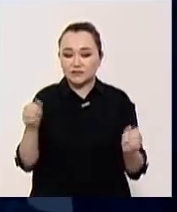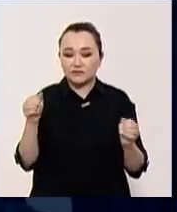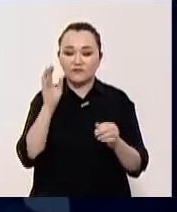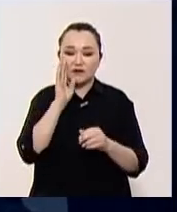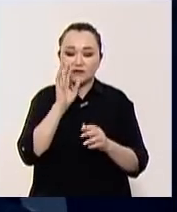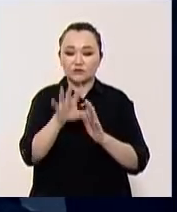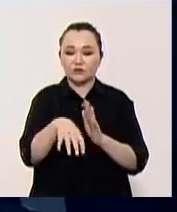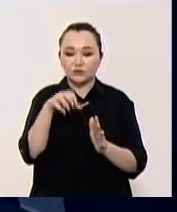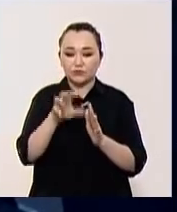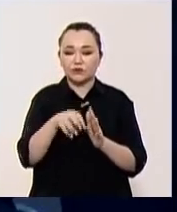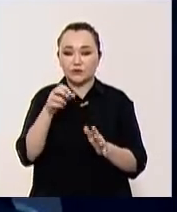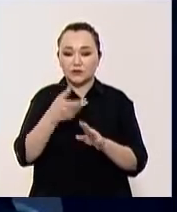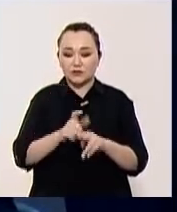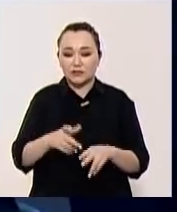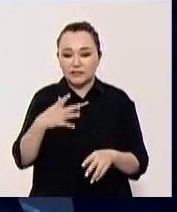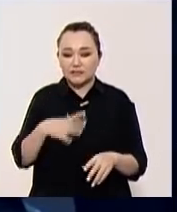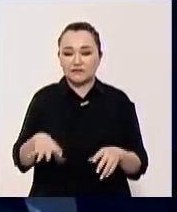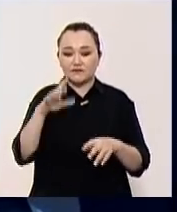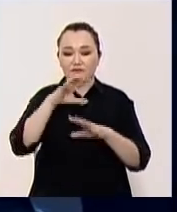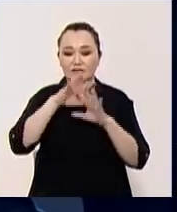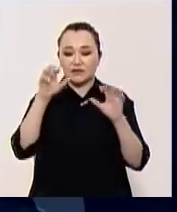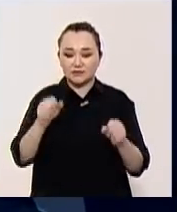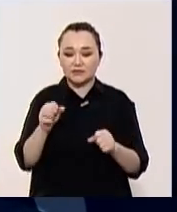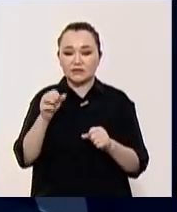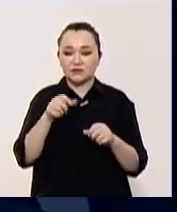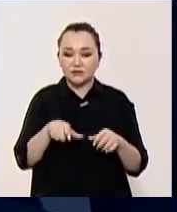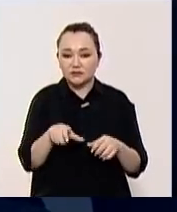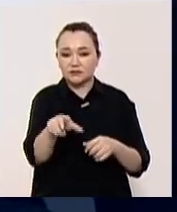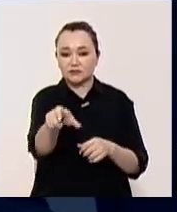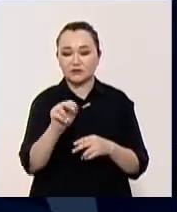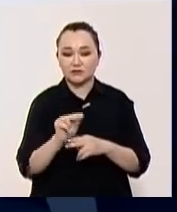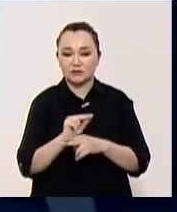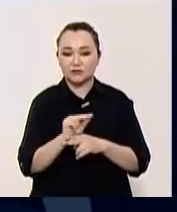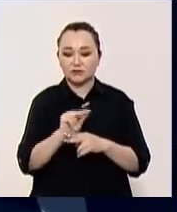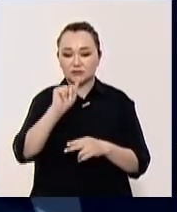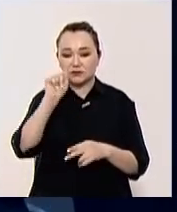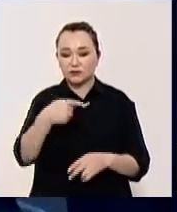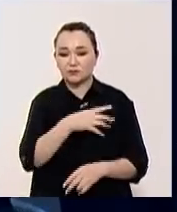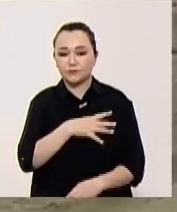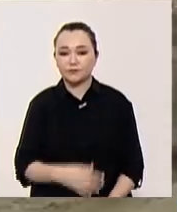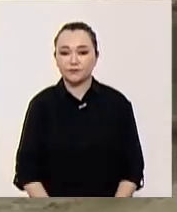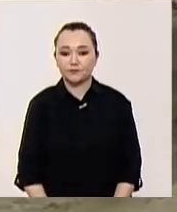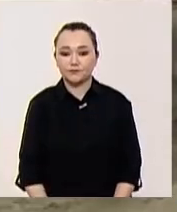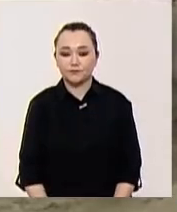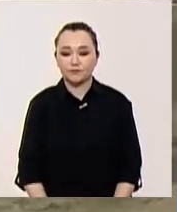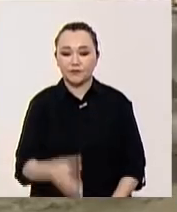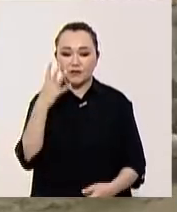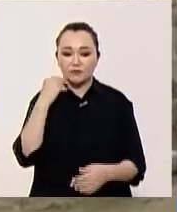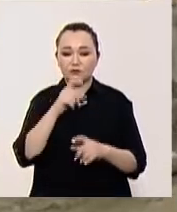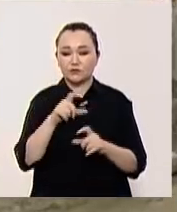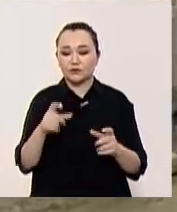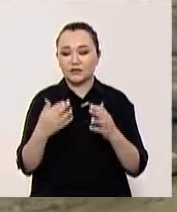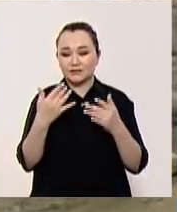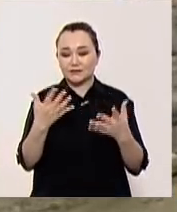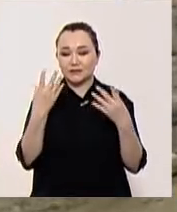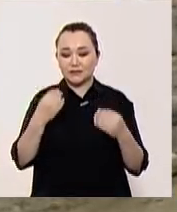суды сорғызбай өреге түсетін шенеуніктерге арық жүйесін жөндесін деп талап қойды. Алматылықтар бірнеше